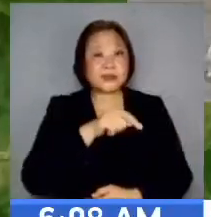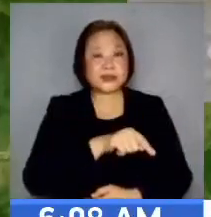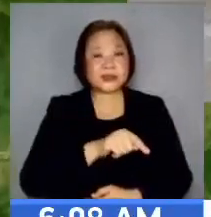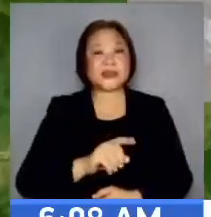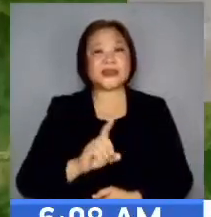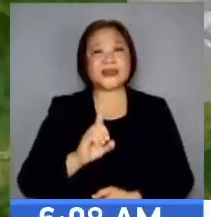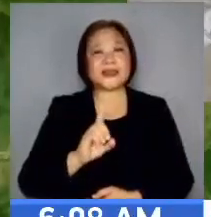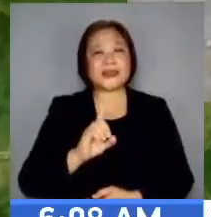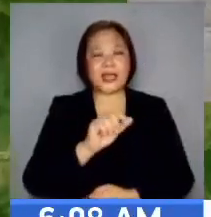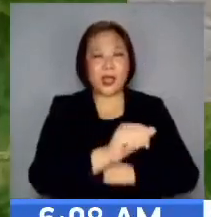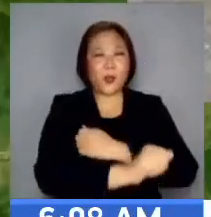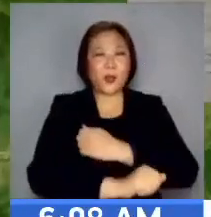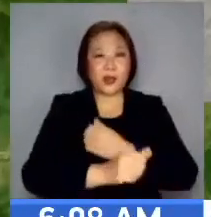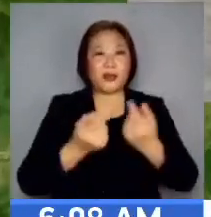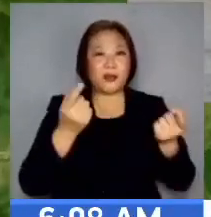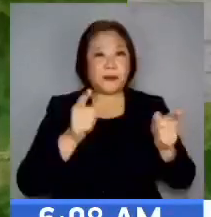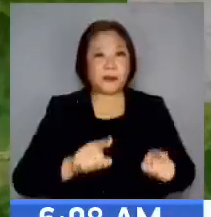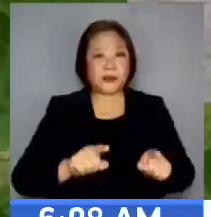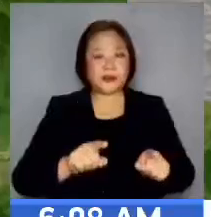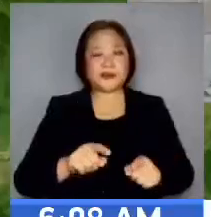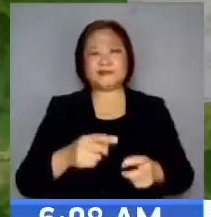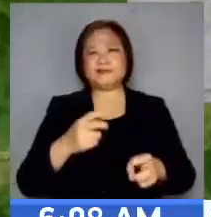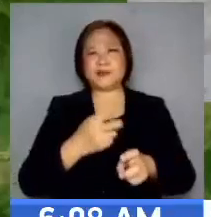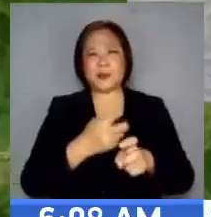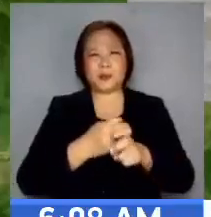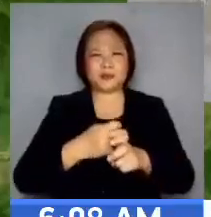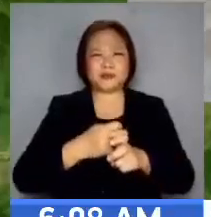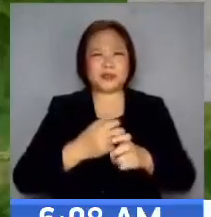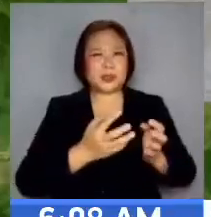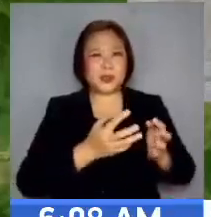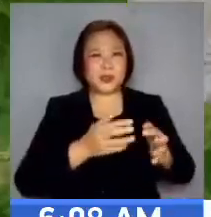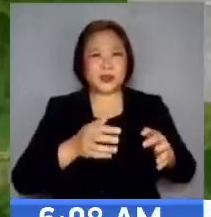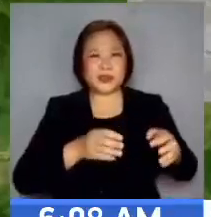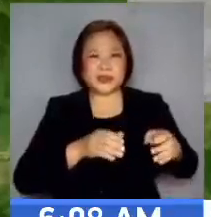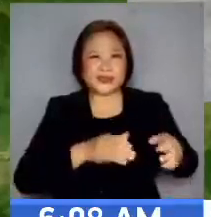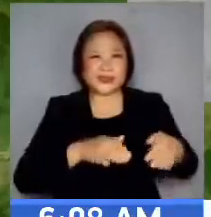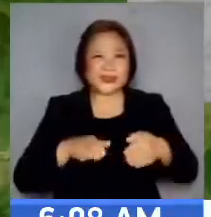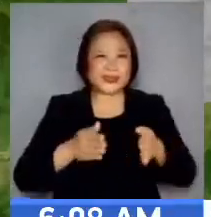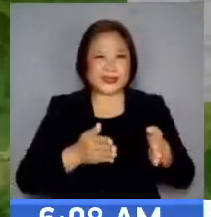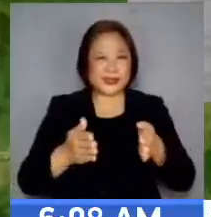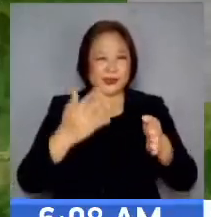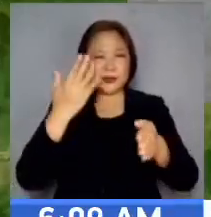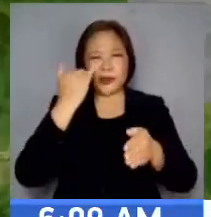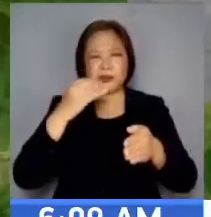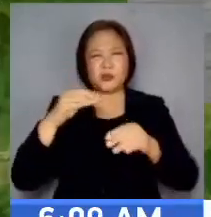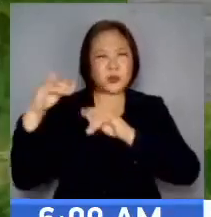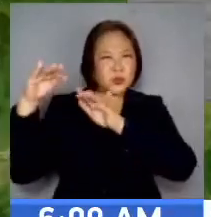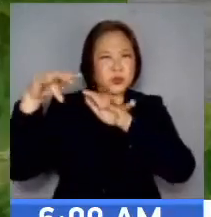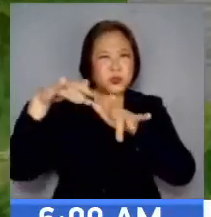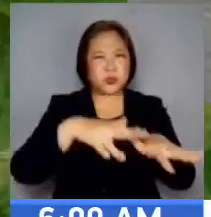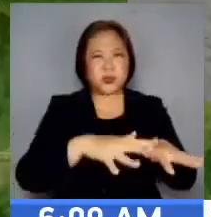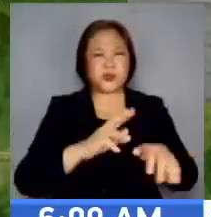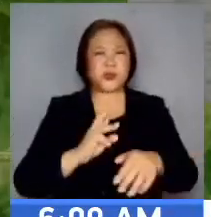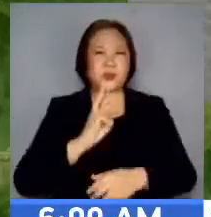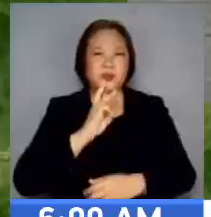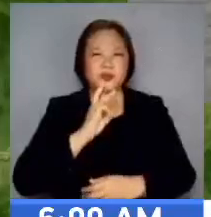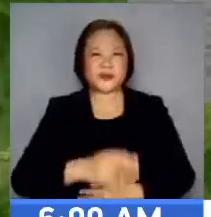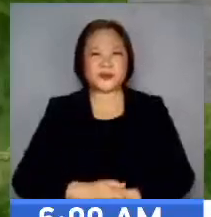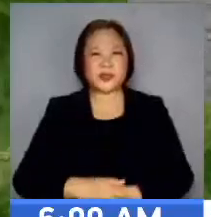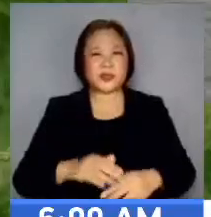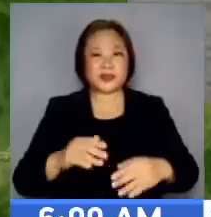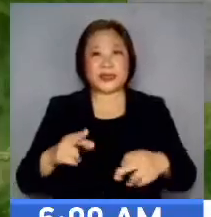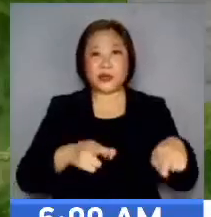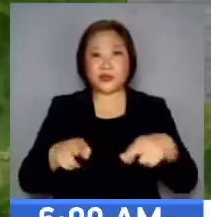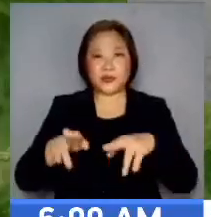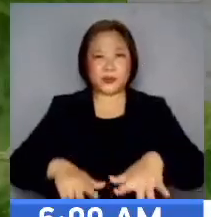saan pahirapan ang pagtawid sa ilang kalsada dahil sa pagragasa ng tubig. May umapaw kasi roong ilog kaya bumaha